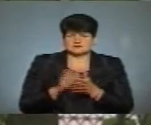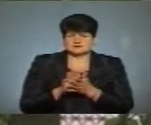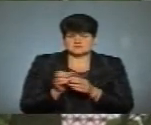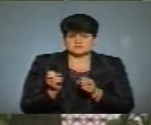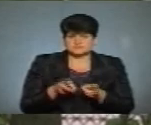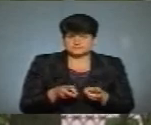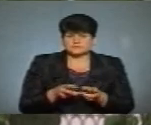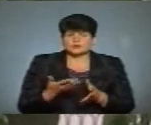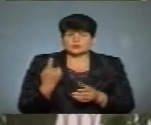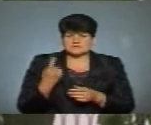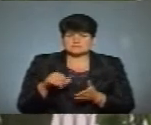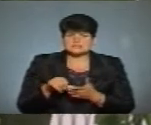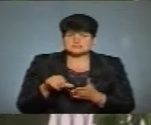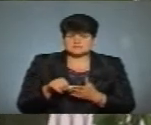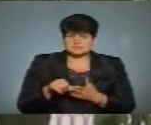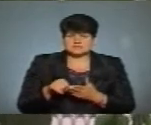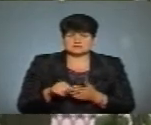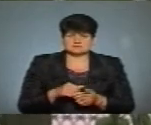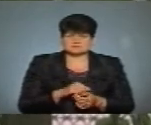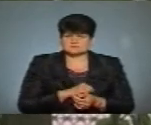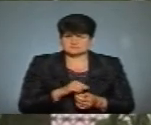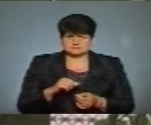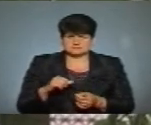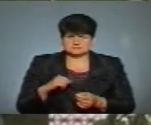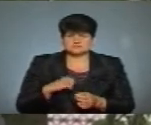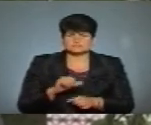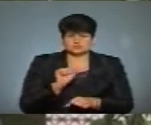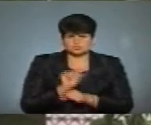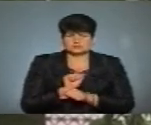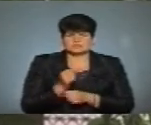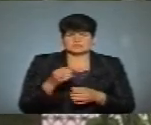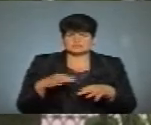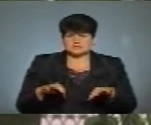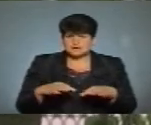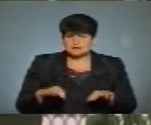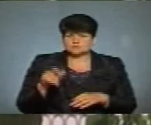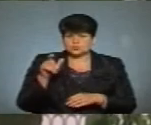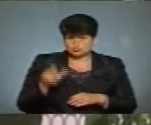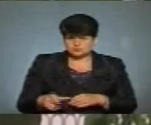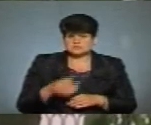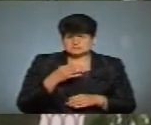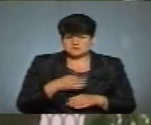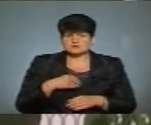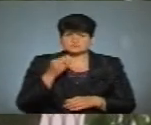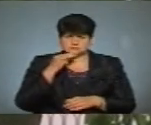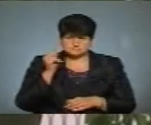представників Державної екологічної інспекції добровільному порядку зупинив автотранспорт, і людина визнала свою вину